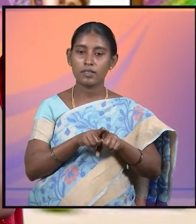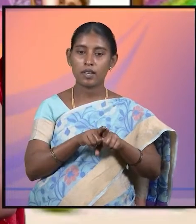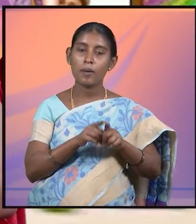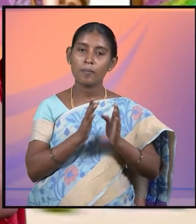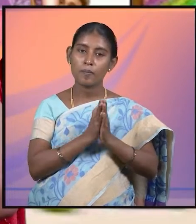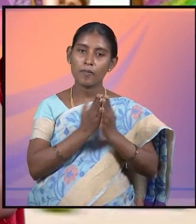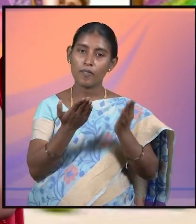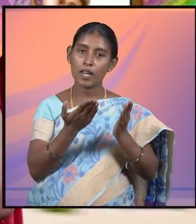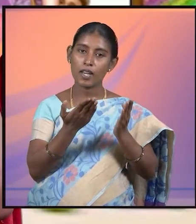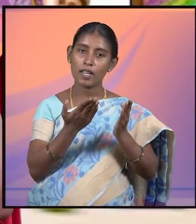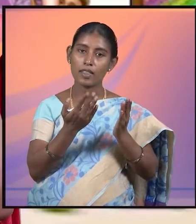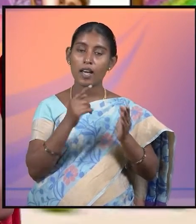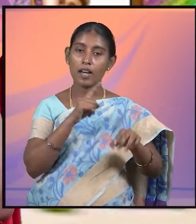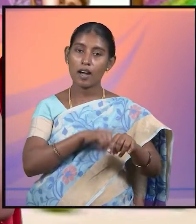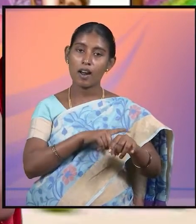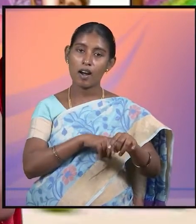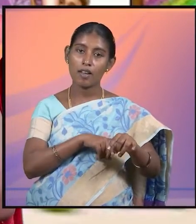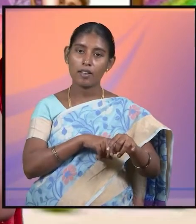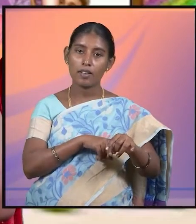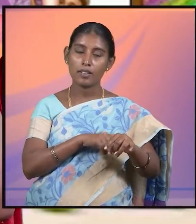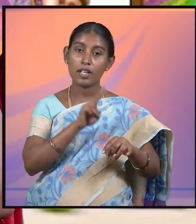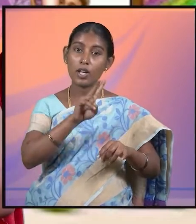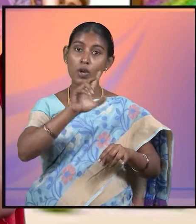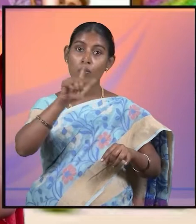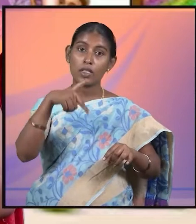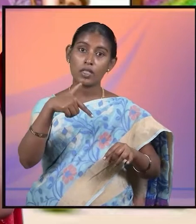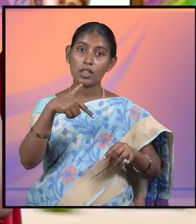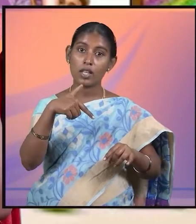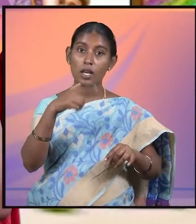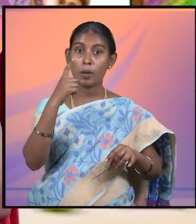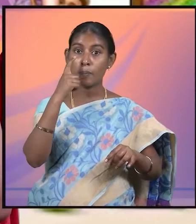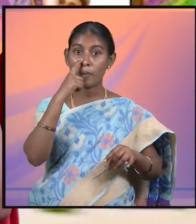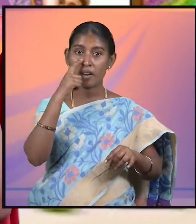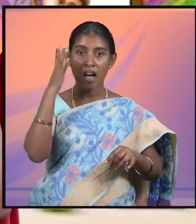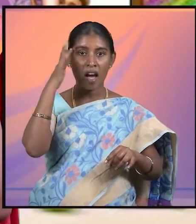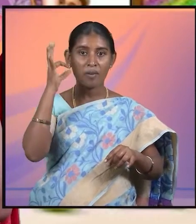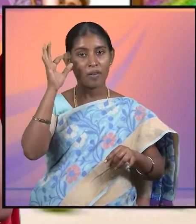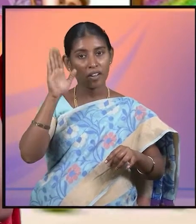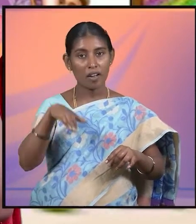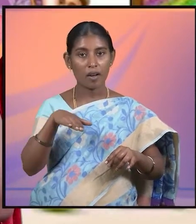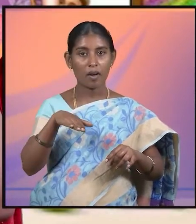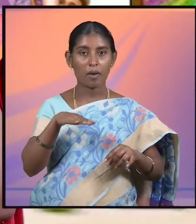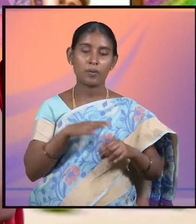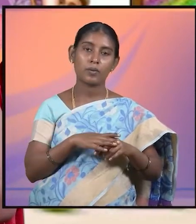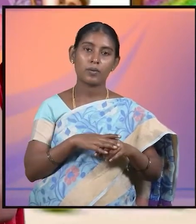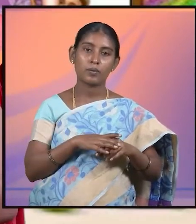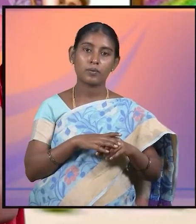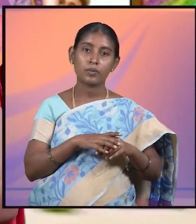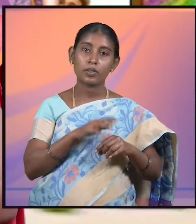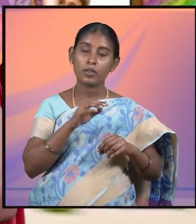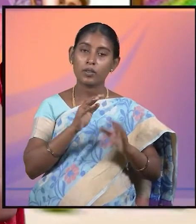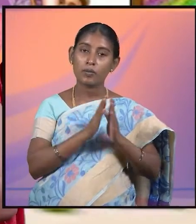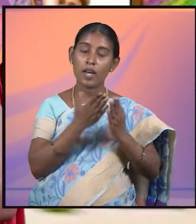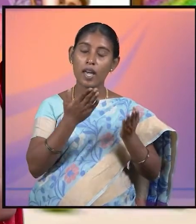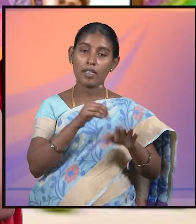காலத்தில் 27 பெண் கவிஞர்கள் இருந்ததாக பிருஹத் தேவதா என்ற நூல் கூறுகின்றது. வேத